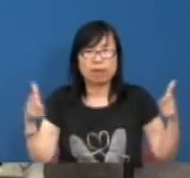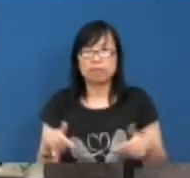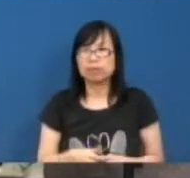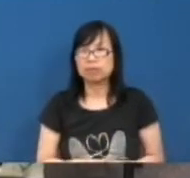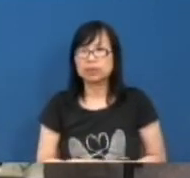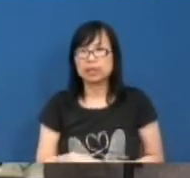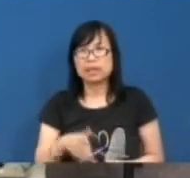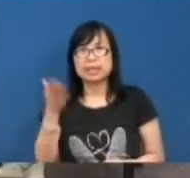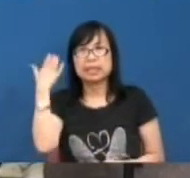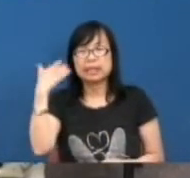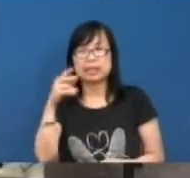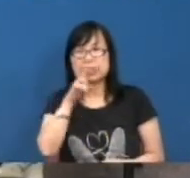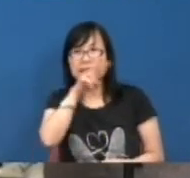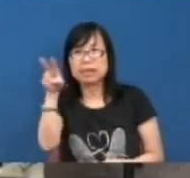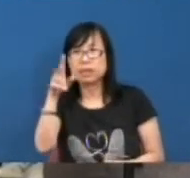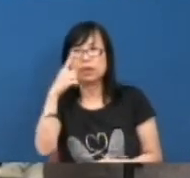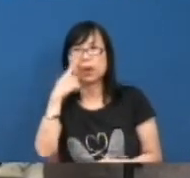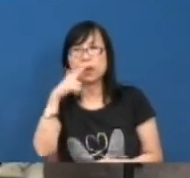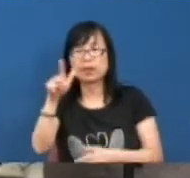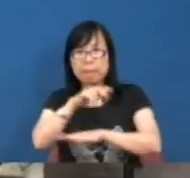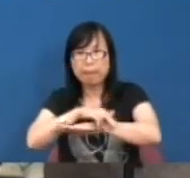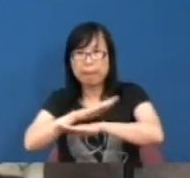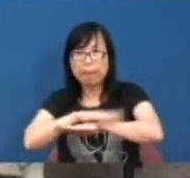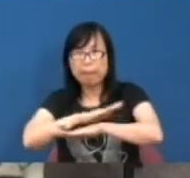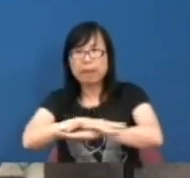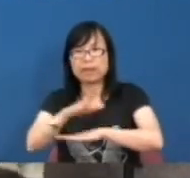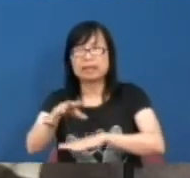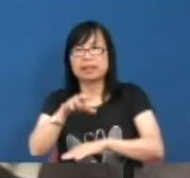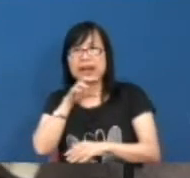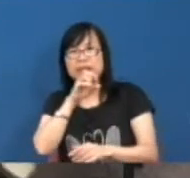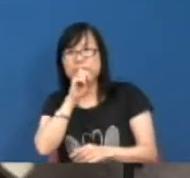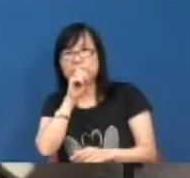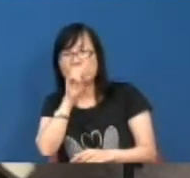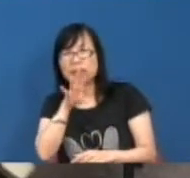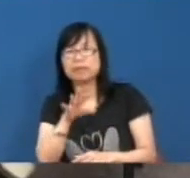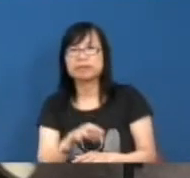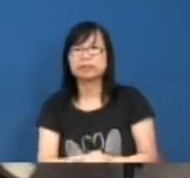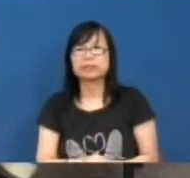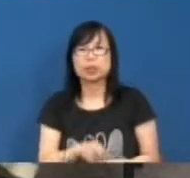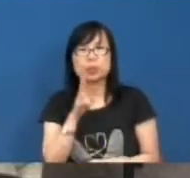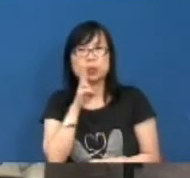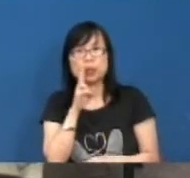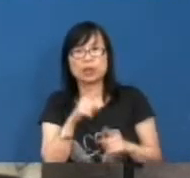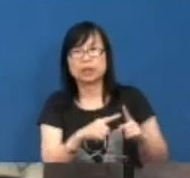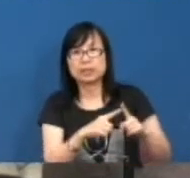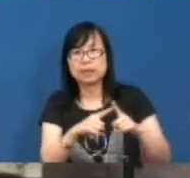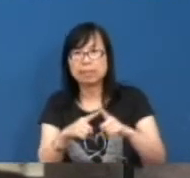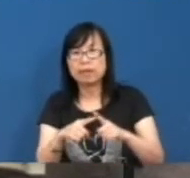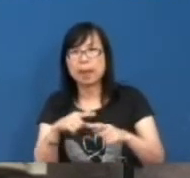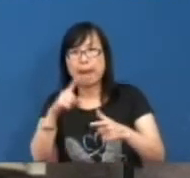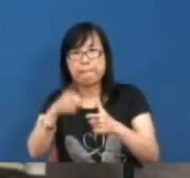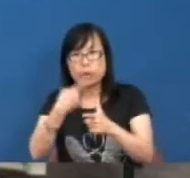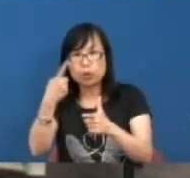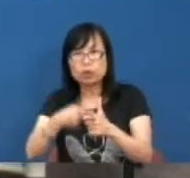新聞啦，都覺得幾好笑嘅。佢就係諷刺緊啦，佢就話 如果一個市民每個月